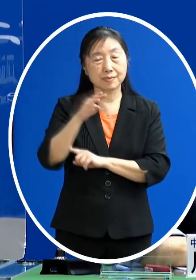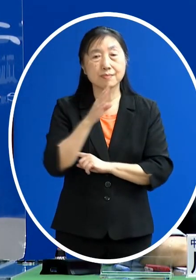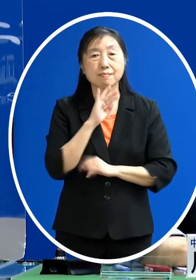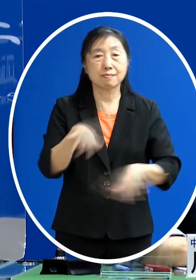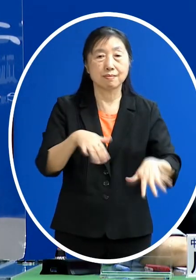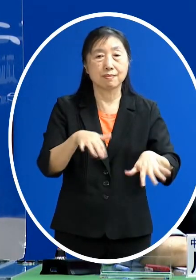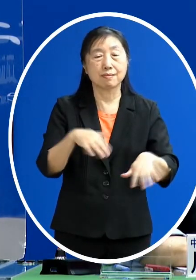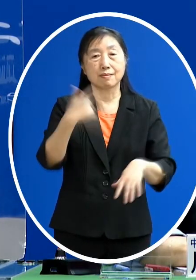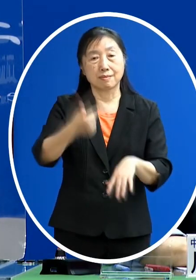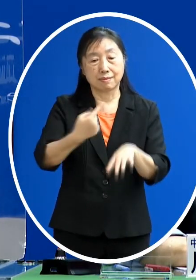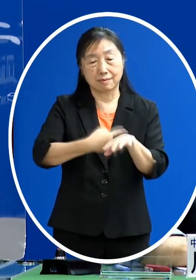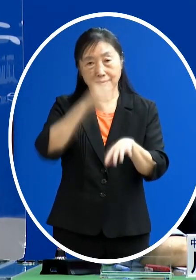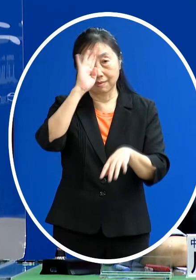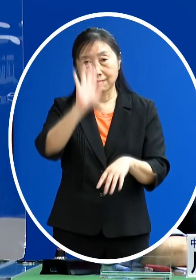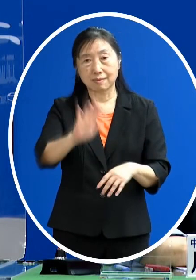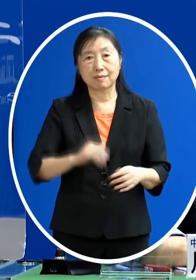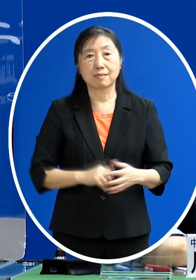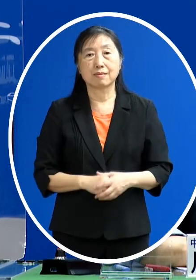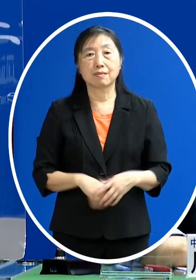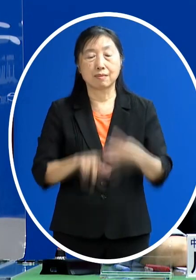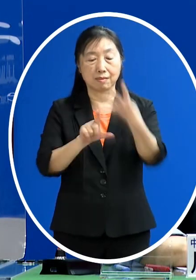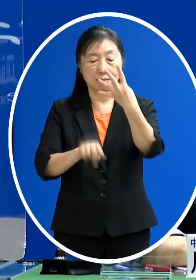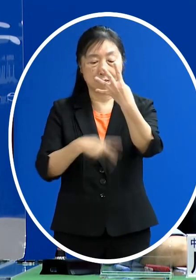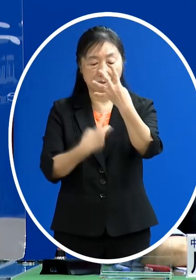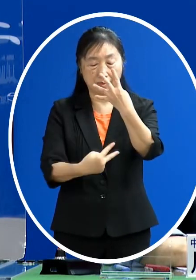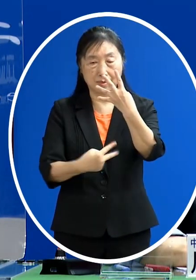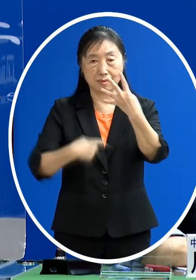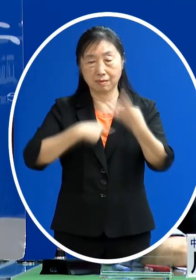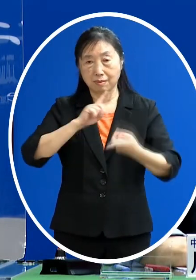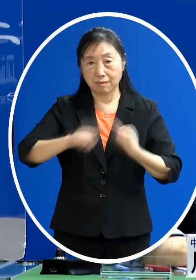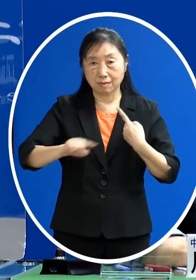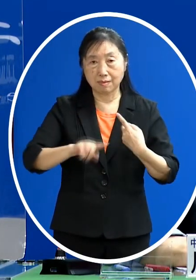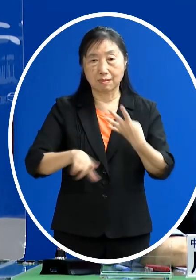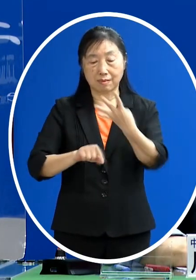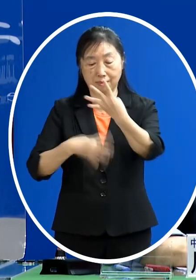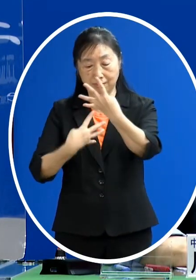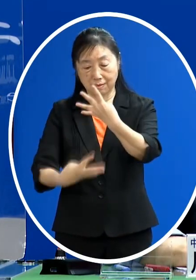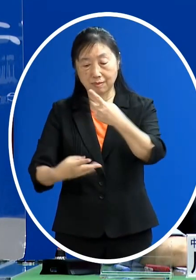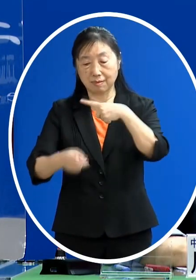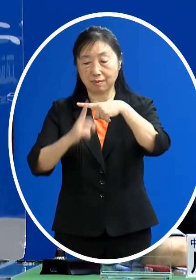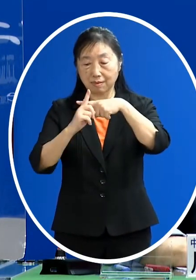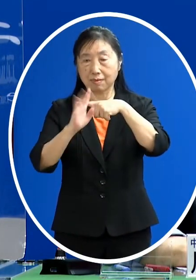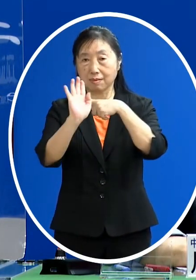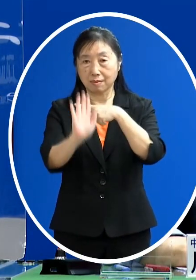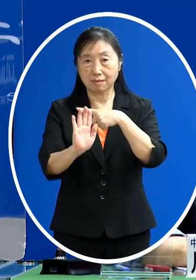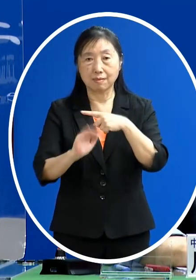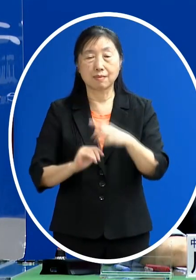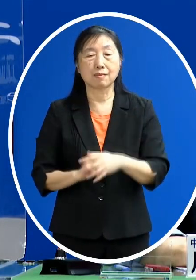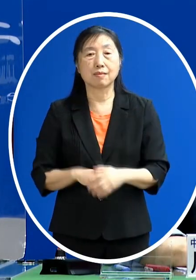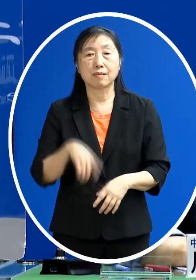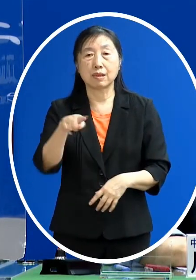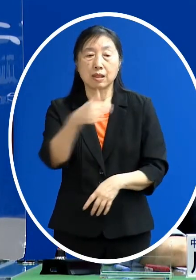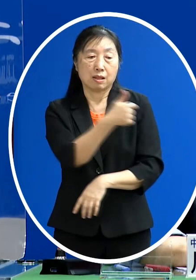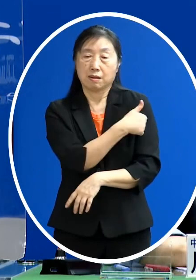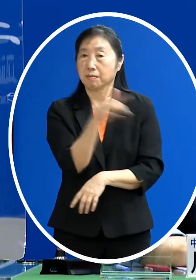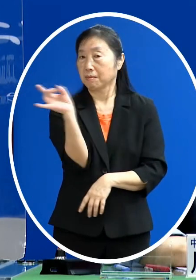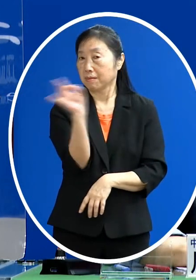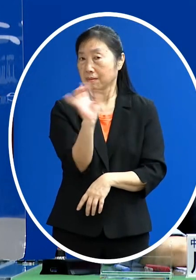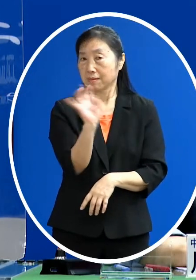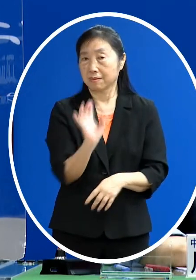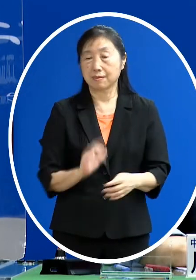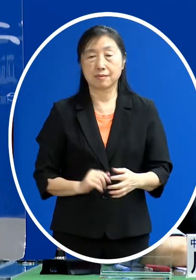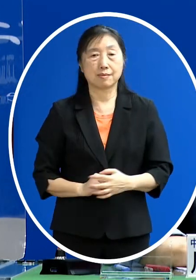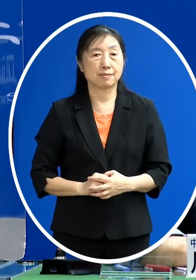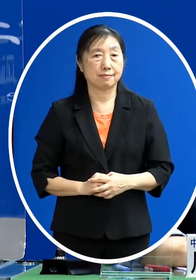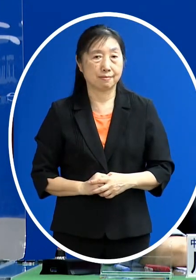氏的这个慢性病史，那在4月2号发病哈，4月4号确诊。那他没有接种过任何一剂